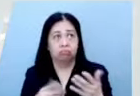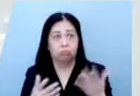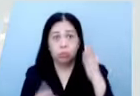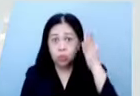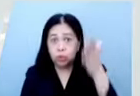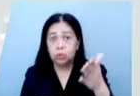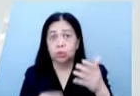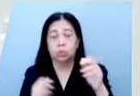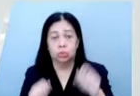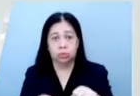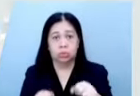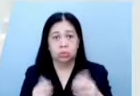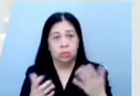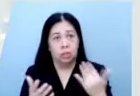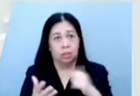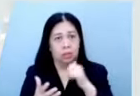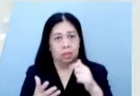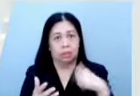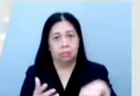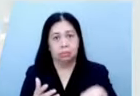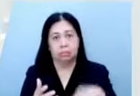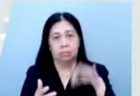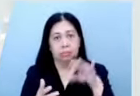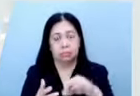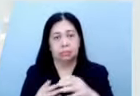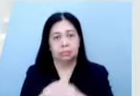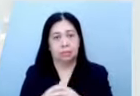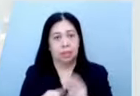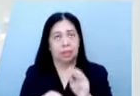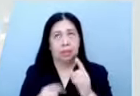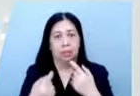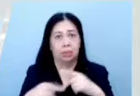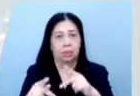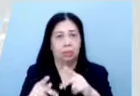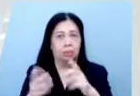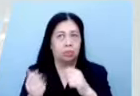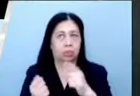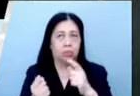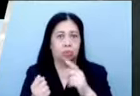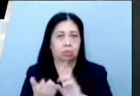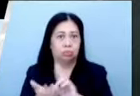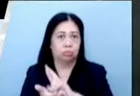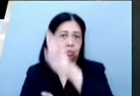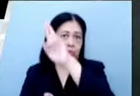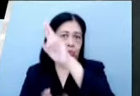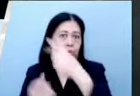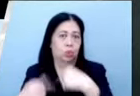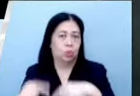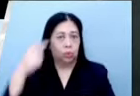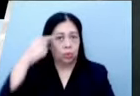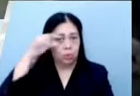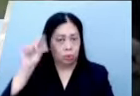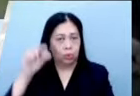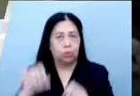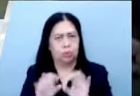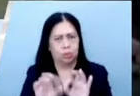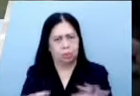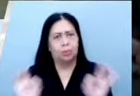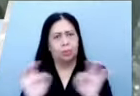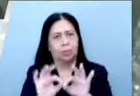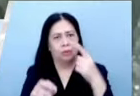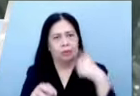is makakontribute tayo ng mission or payload possibly papunta sa buwan. Kaya din importante sa atin itong